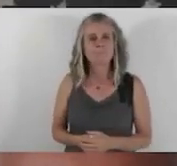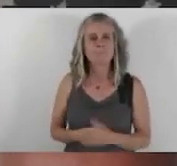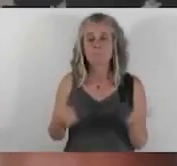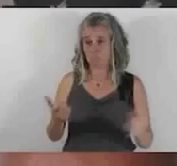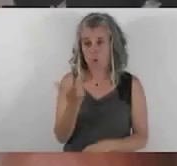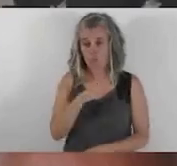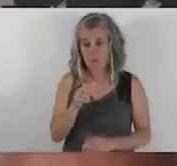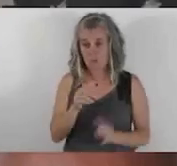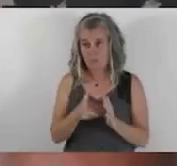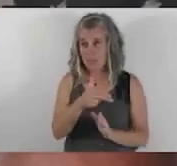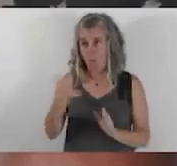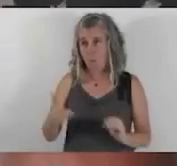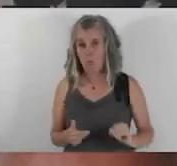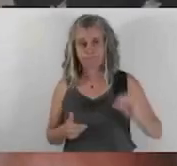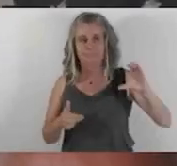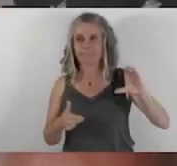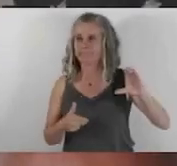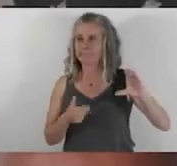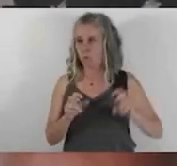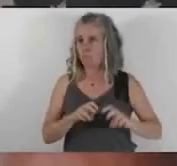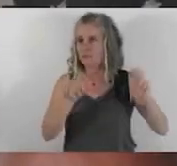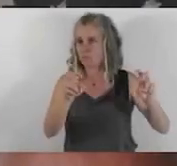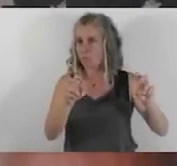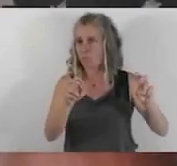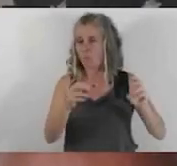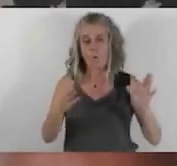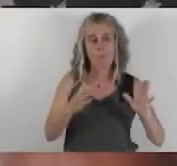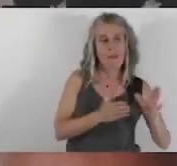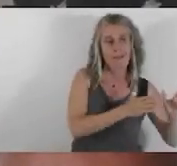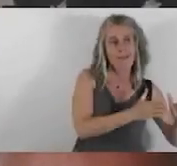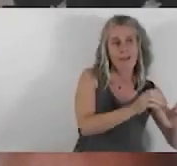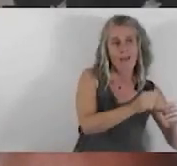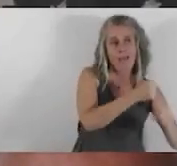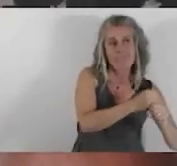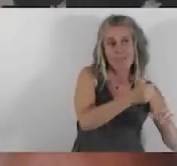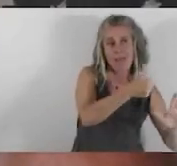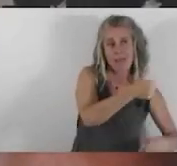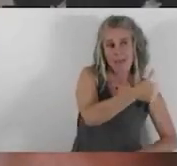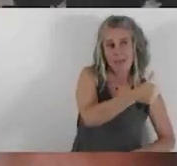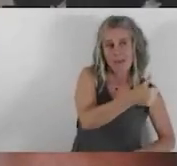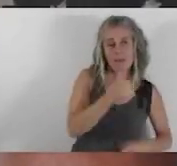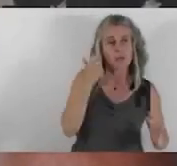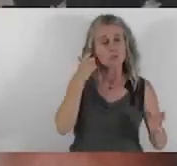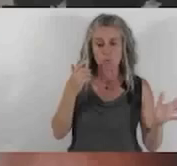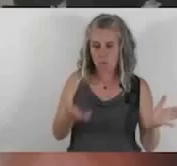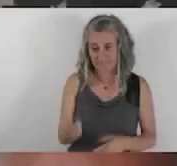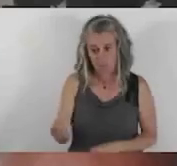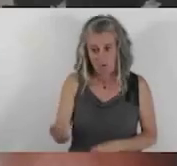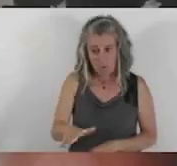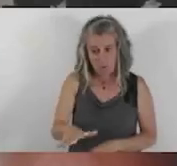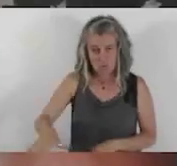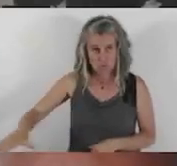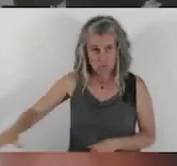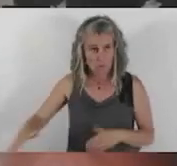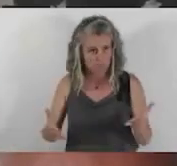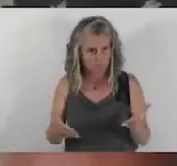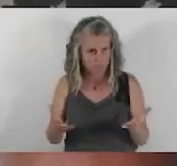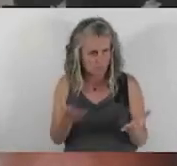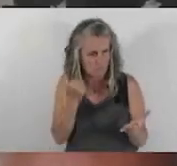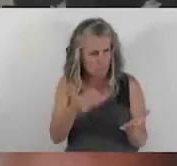euros par rapport à notre année 1, pour intégrer notamment des questions d'enfance. Donc il s'agit de voter dans ce premier rapport le numéro